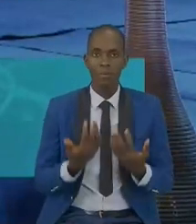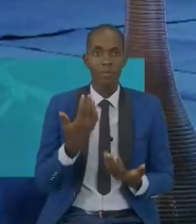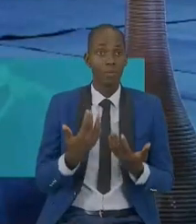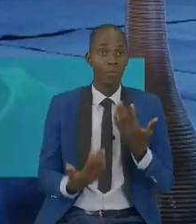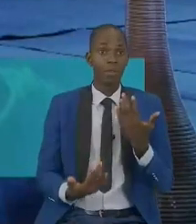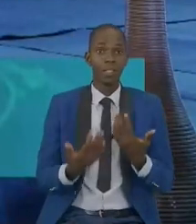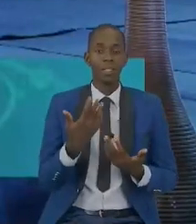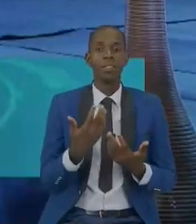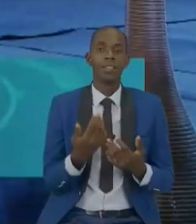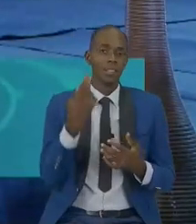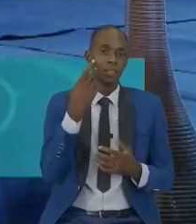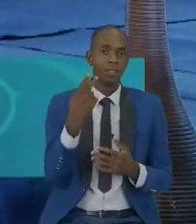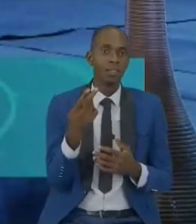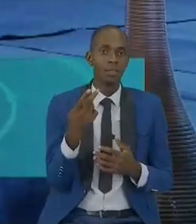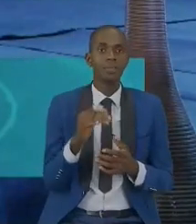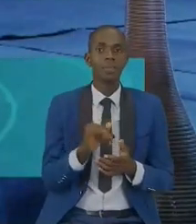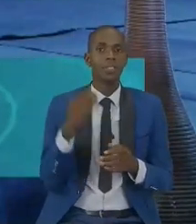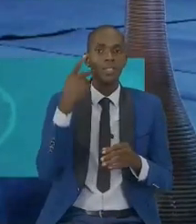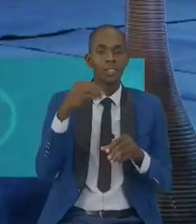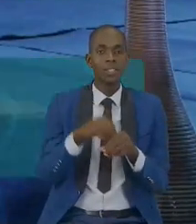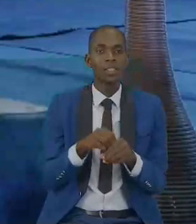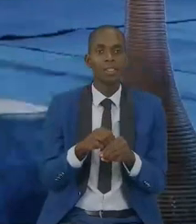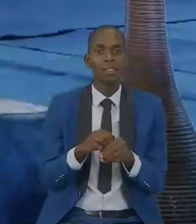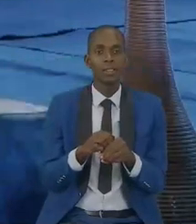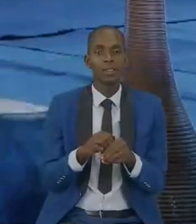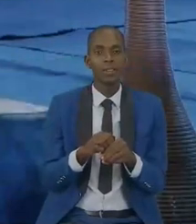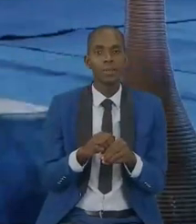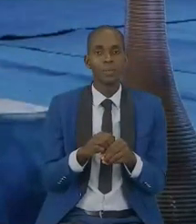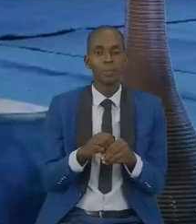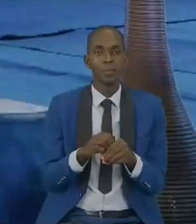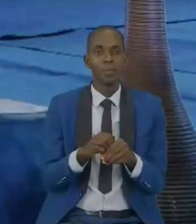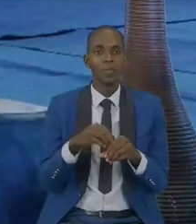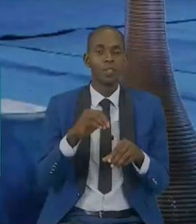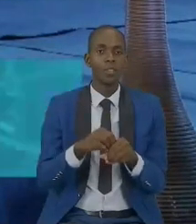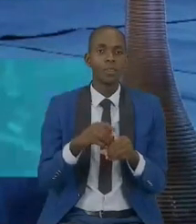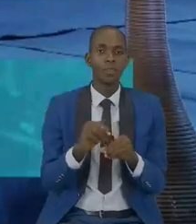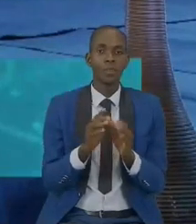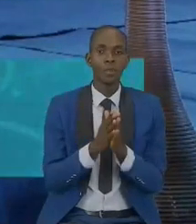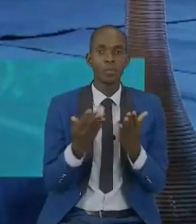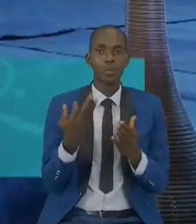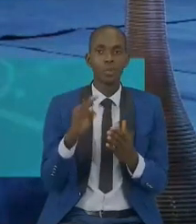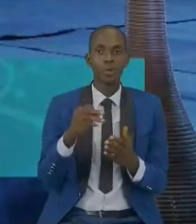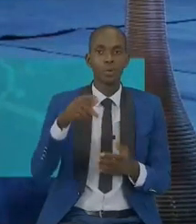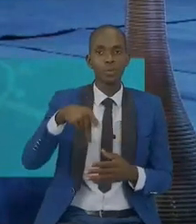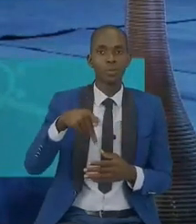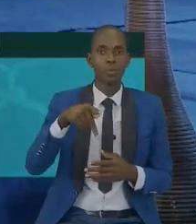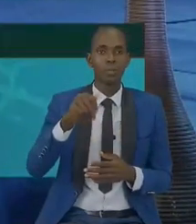l'ancienne fournaise. Voyons le prix payé. On va au